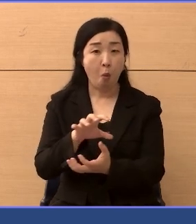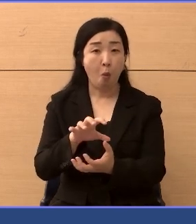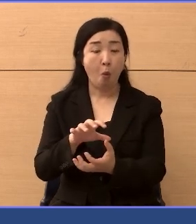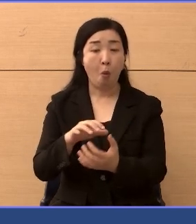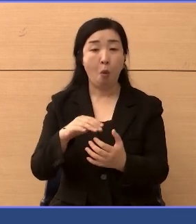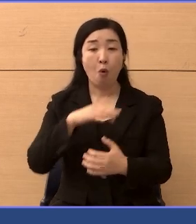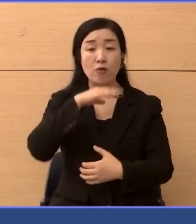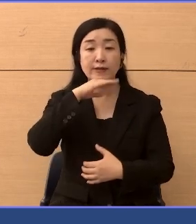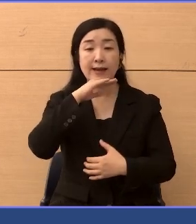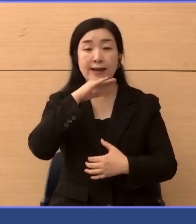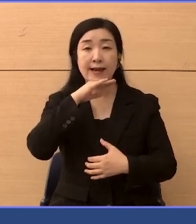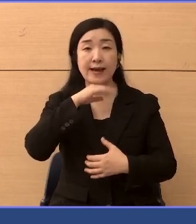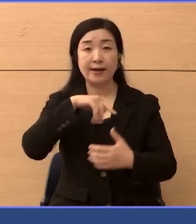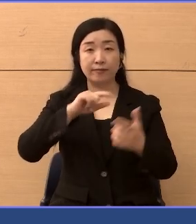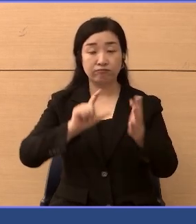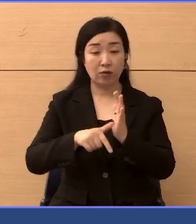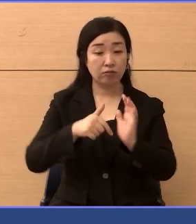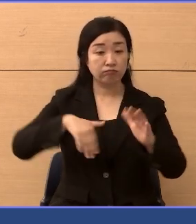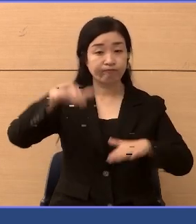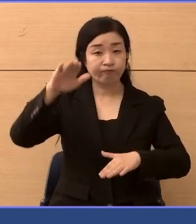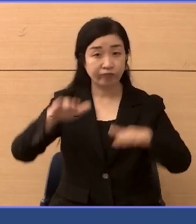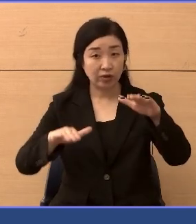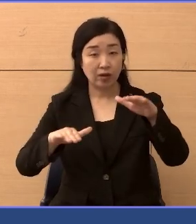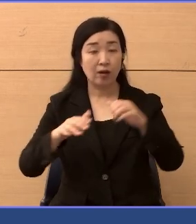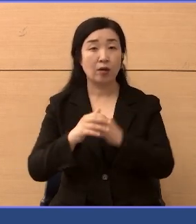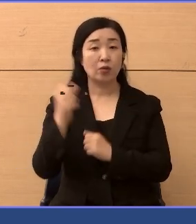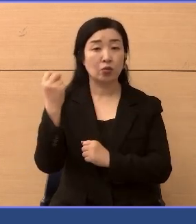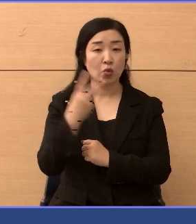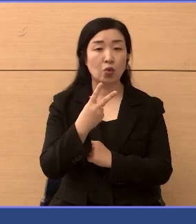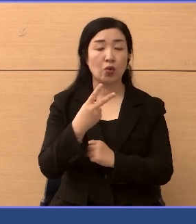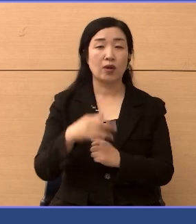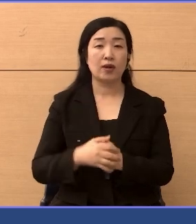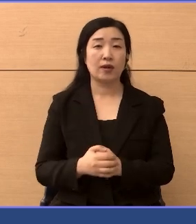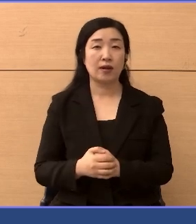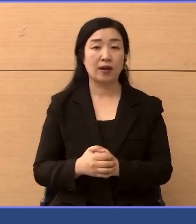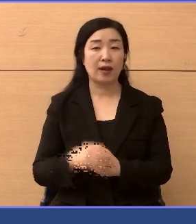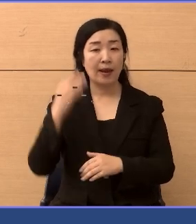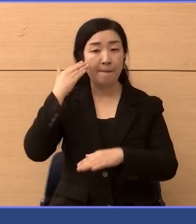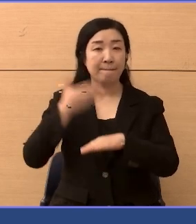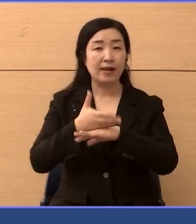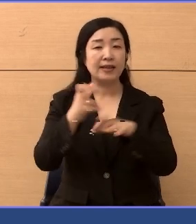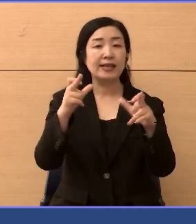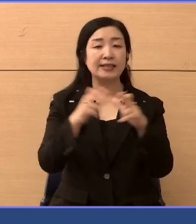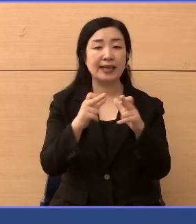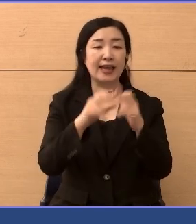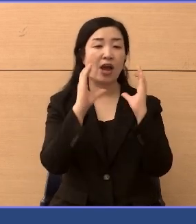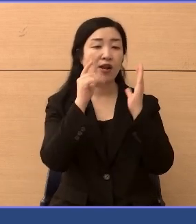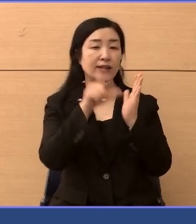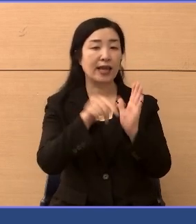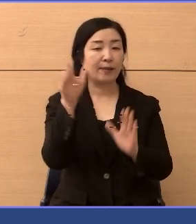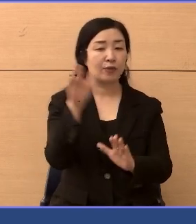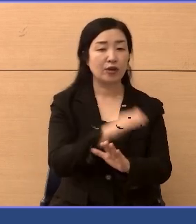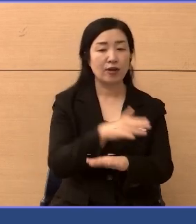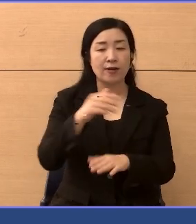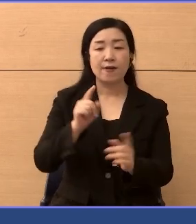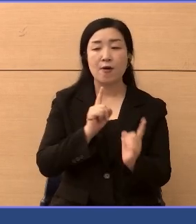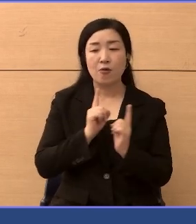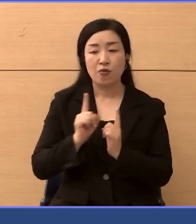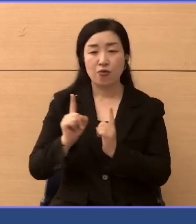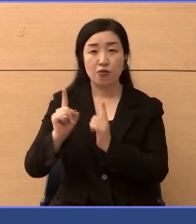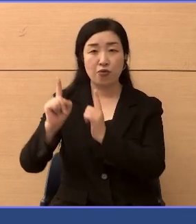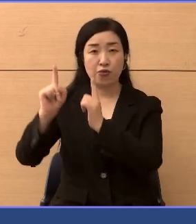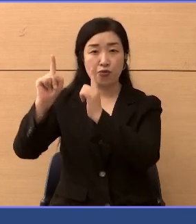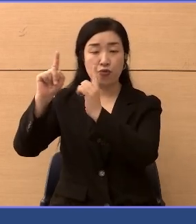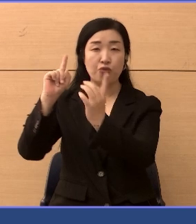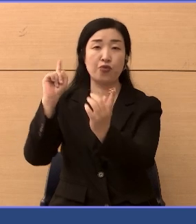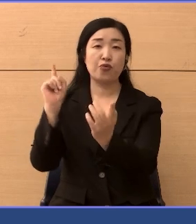나이든 adults. 성장의 And whilst in 발달장애자들 그리고 Vancouver at UBC, 유년기의 또 almost all of my 청년들을 work